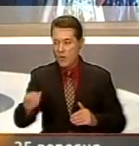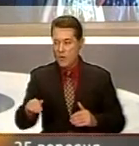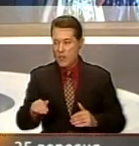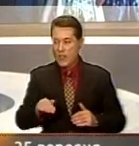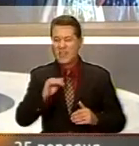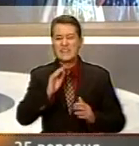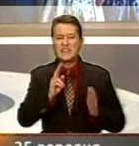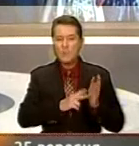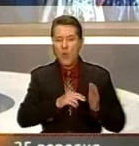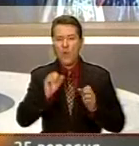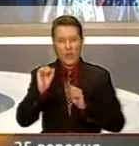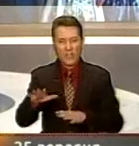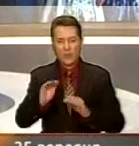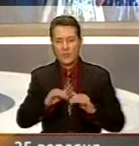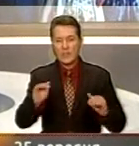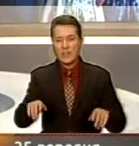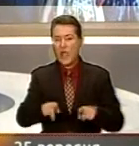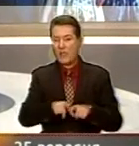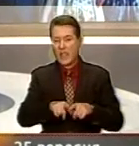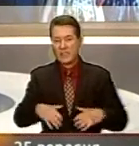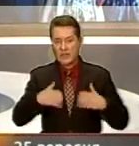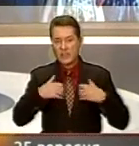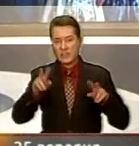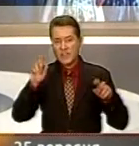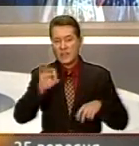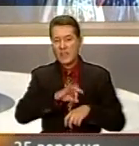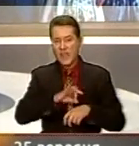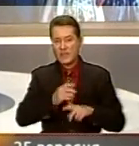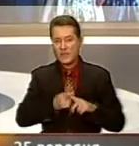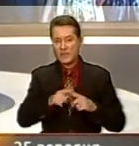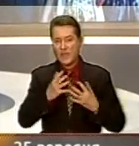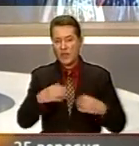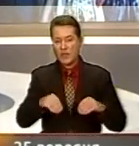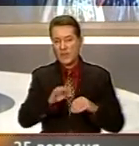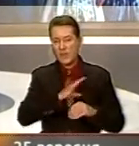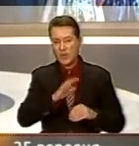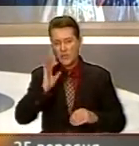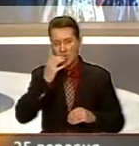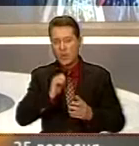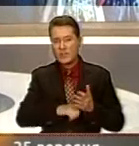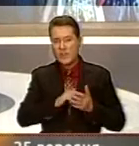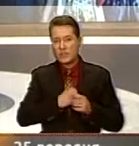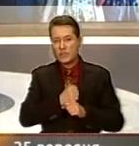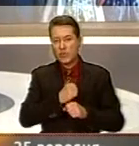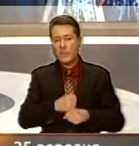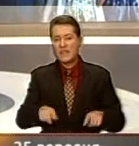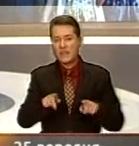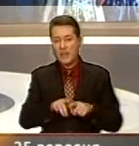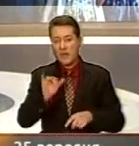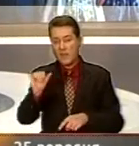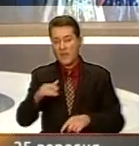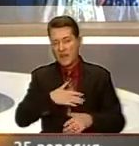7 покинутих дітей з однаковим страшним діагнозом. У цієї родини були серйозні причини вчинити саме так. У гостях